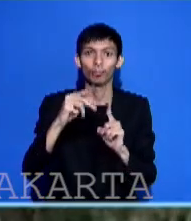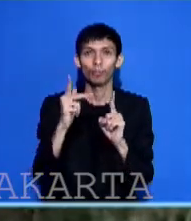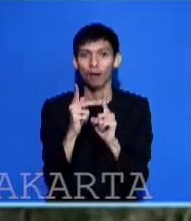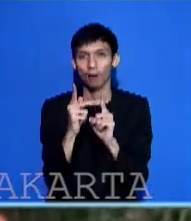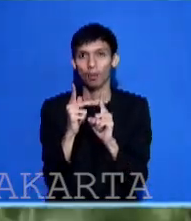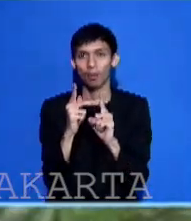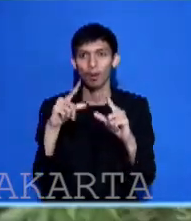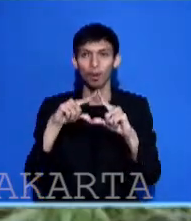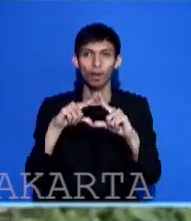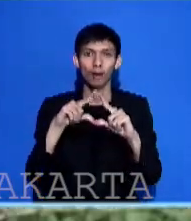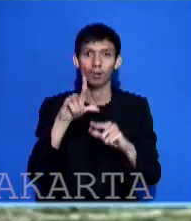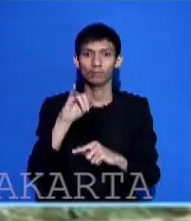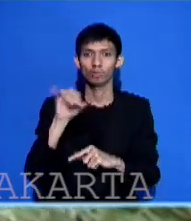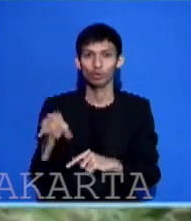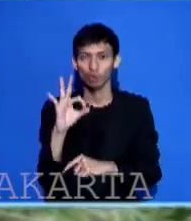keparjoangkringanamah